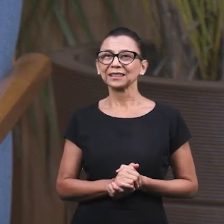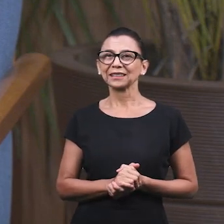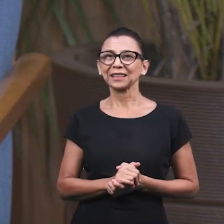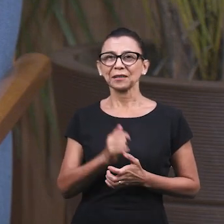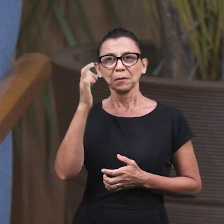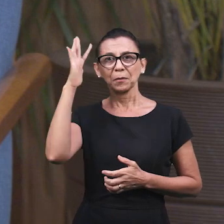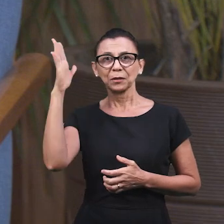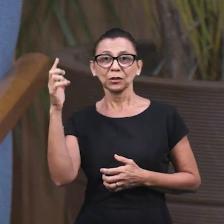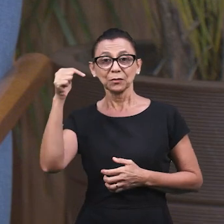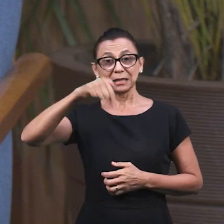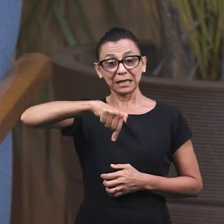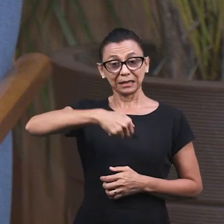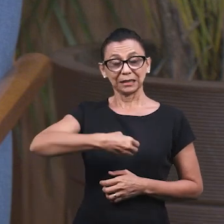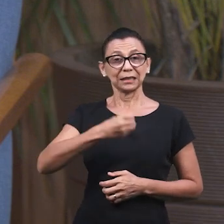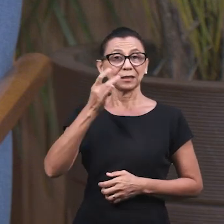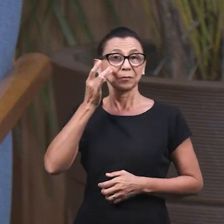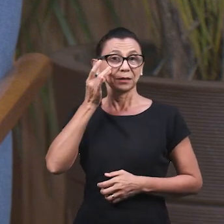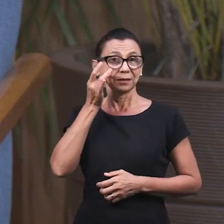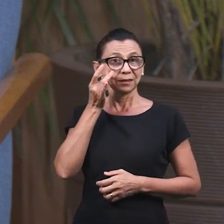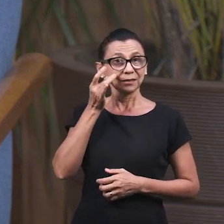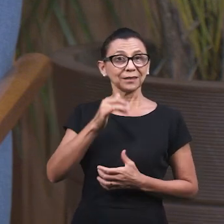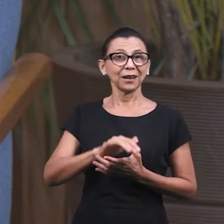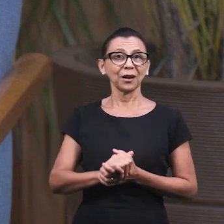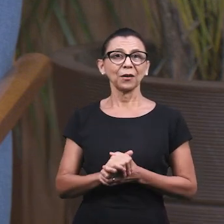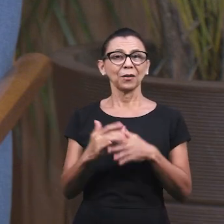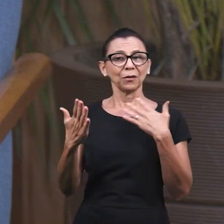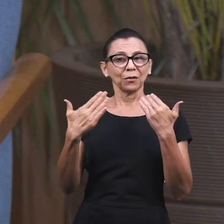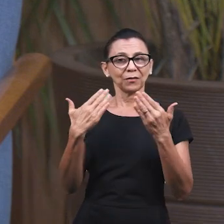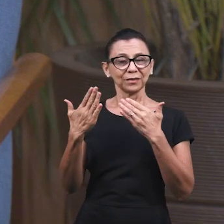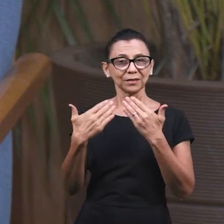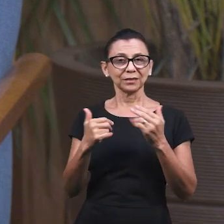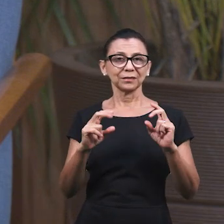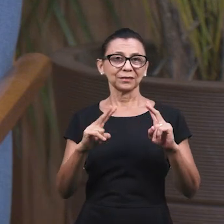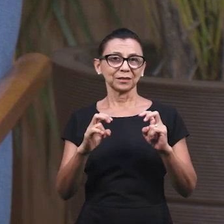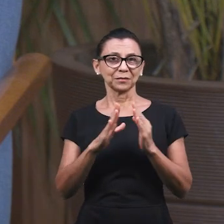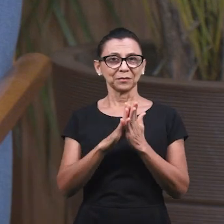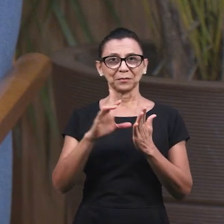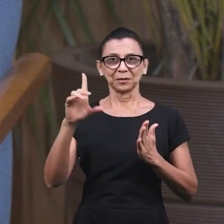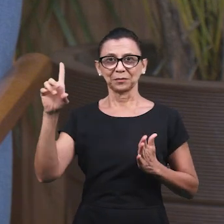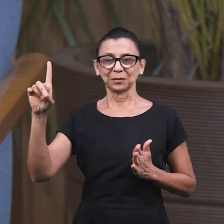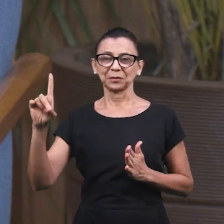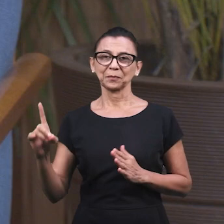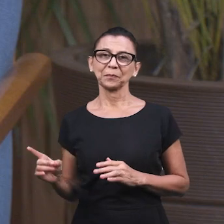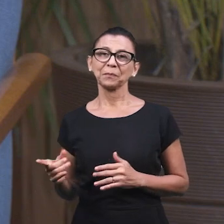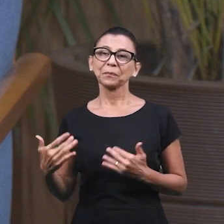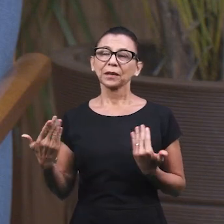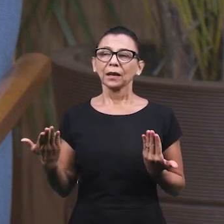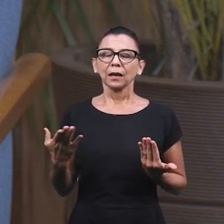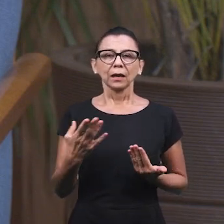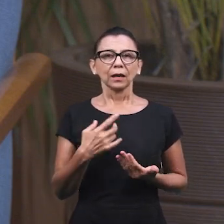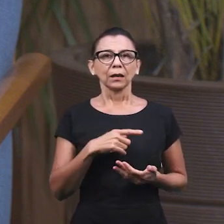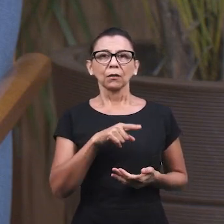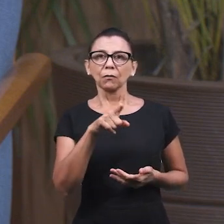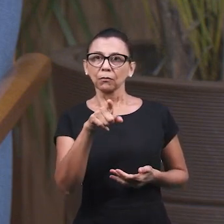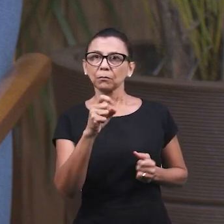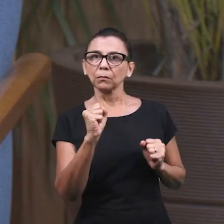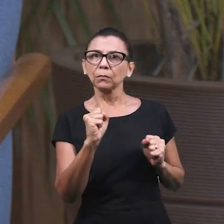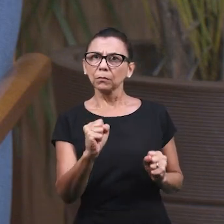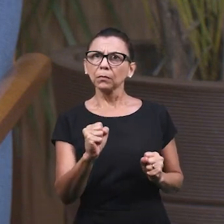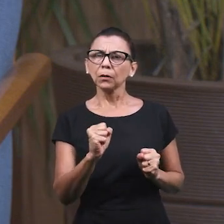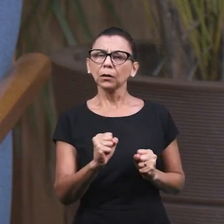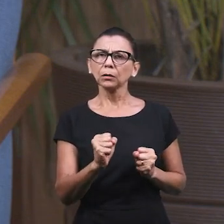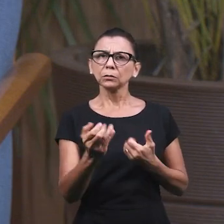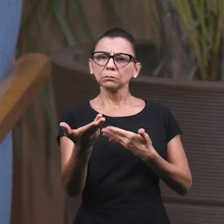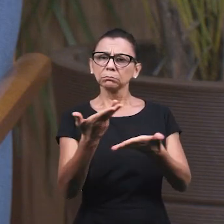Vous, c'est comme si vous étiez ici dans le studio en nous parlant sur les thématiques bibliques que nous abordons. Nous allons commencer maintenant.